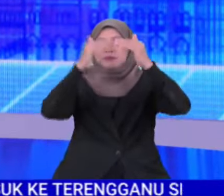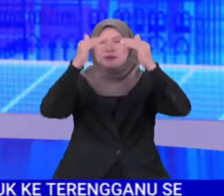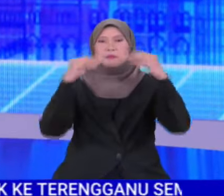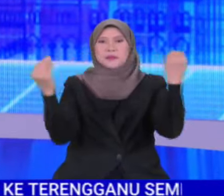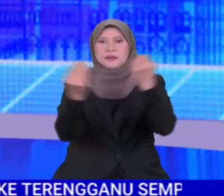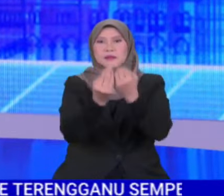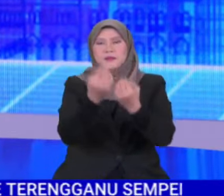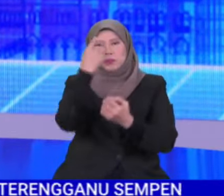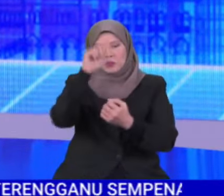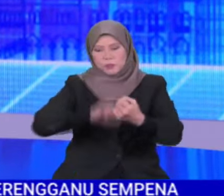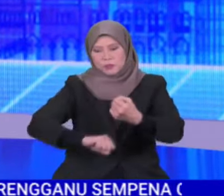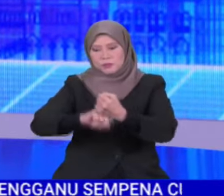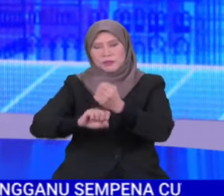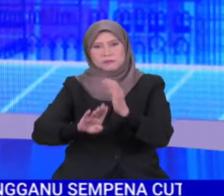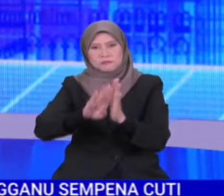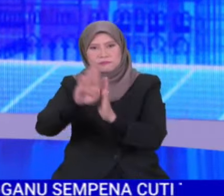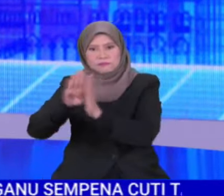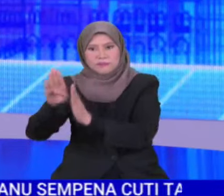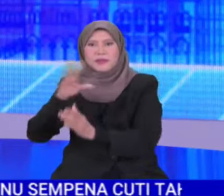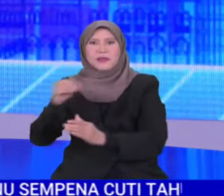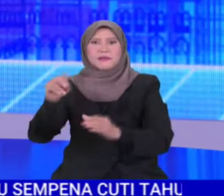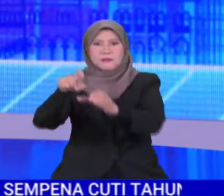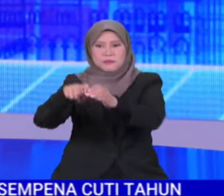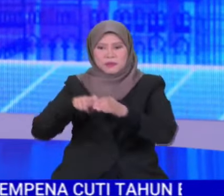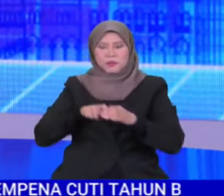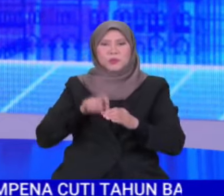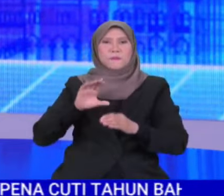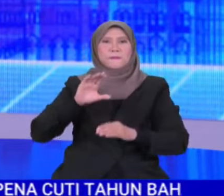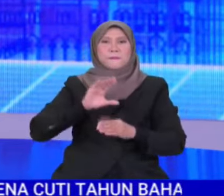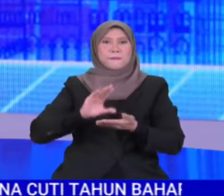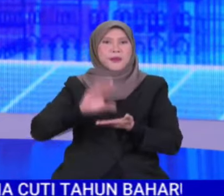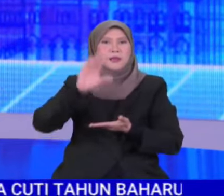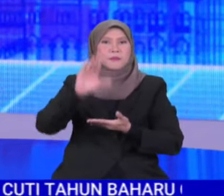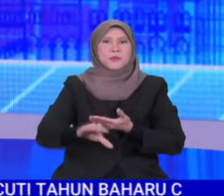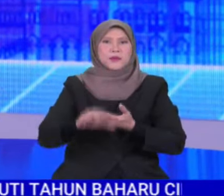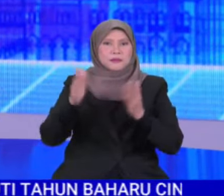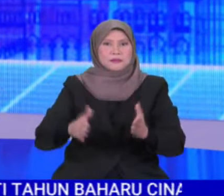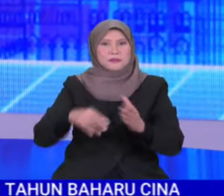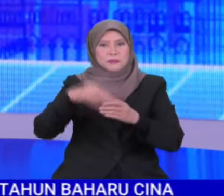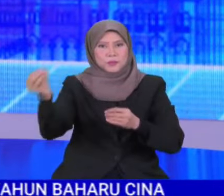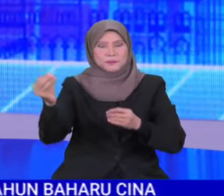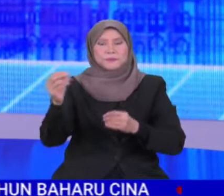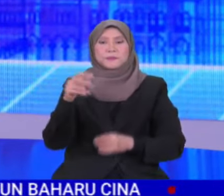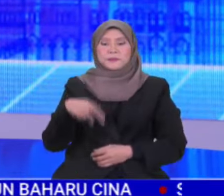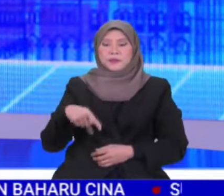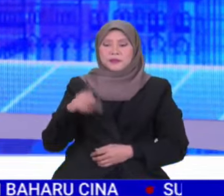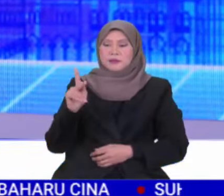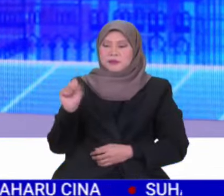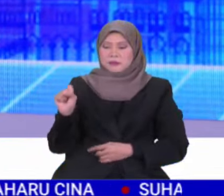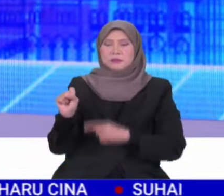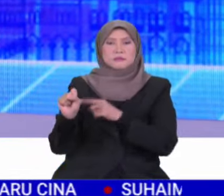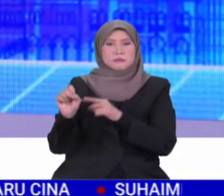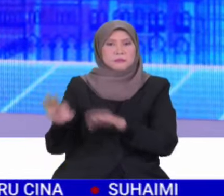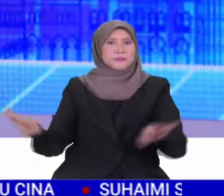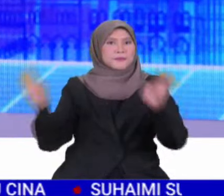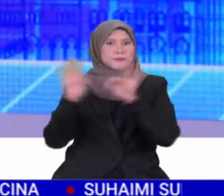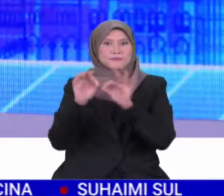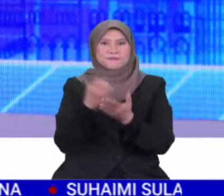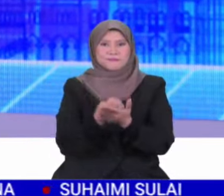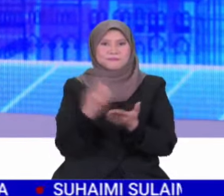kepada pertumbuhan dan menarik pelaburan asing. Jelas beliau, perusahaan kecil dan sederhana PKS merupakan tulang belakang